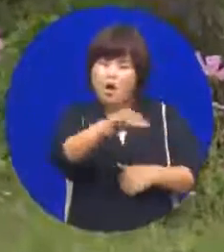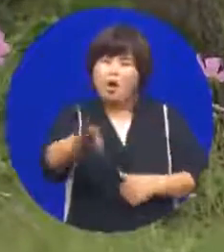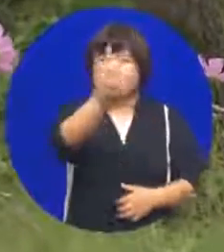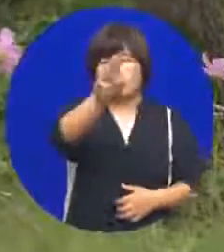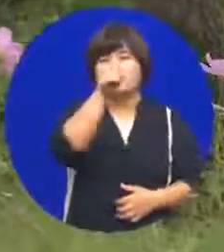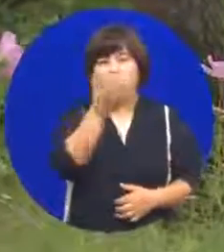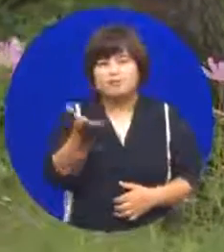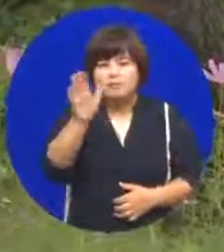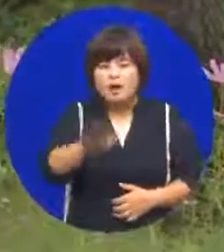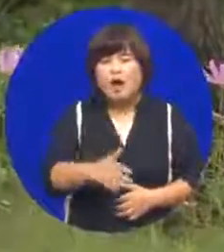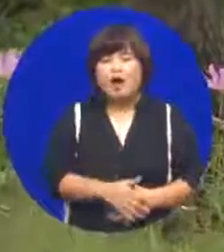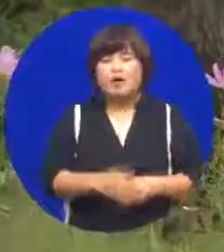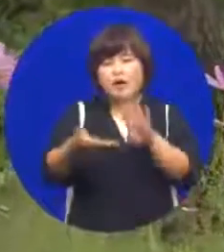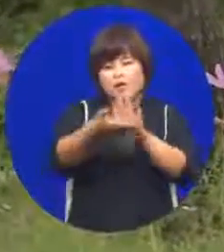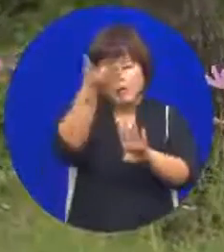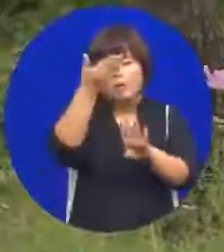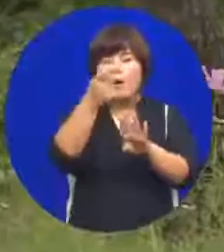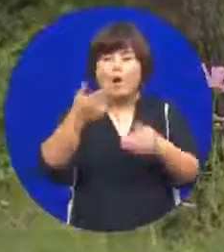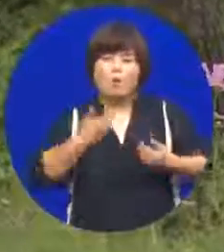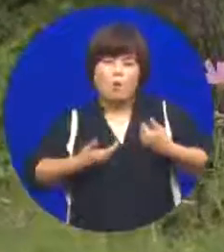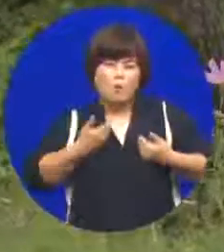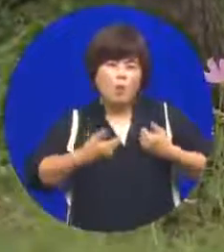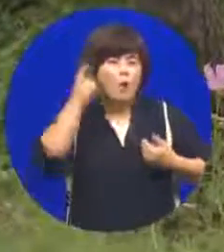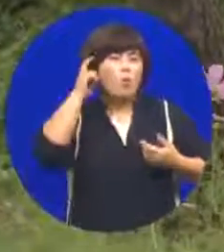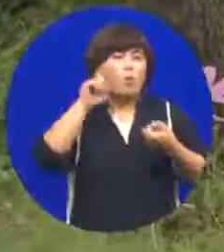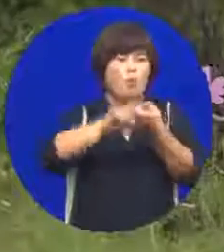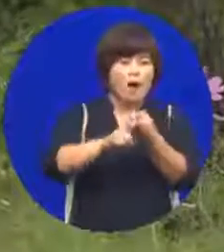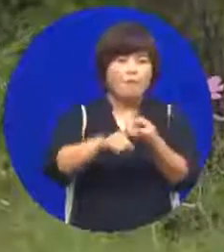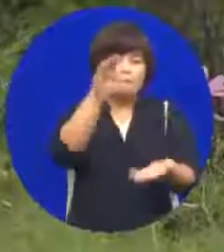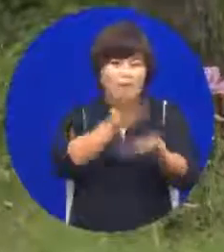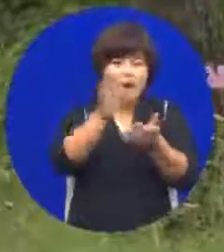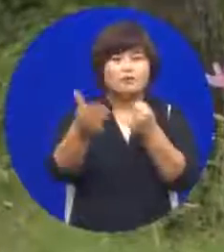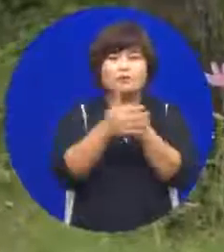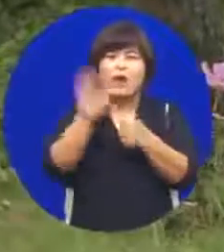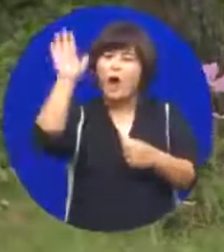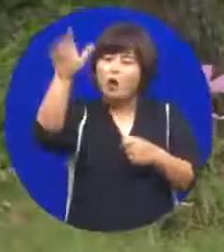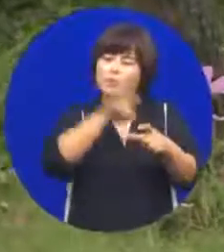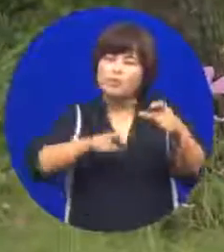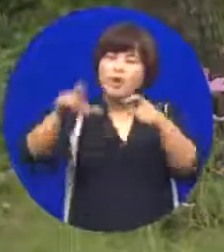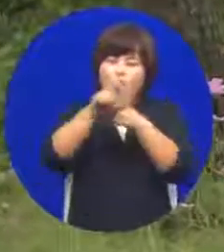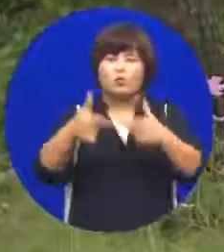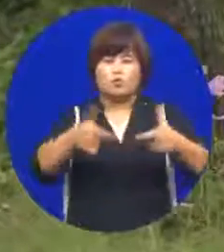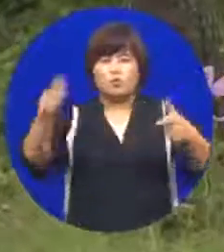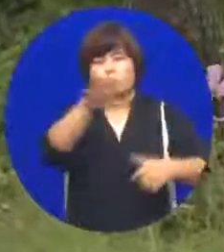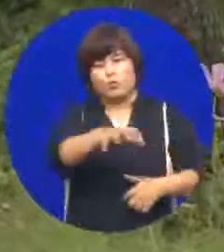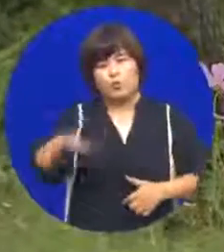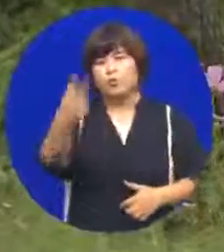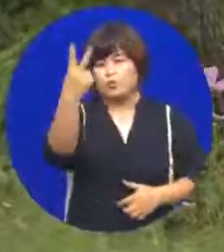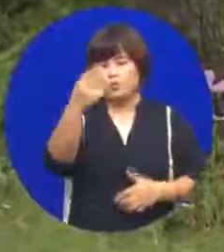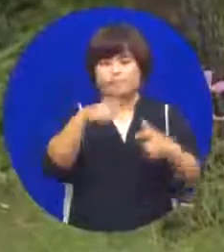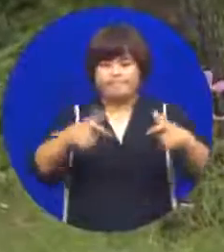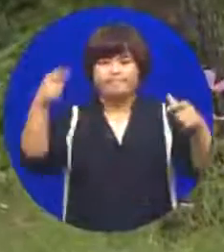세 곳의 유아숲 체험원을 운영을 하고 있습니다. 상반기에 시작이 됐지만 반응이 뜨거운 만큼 앞으로 두 곳의